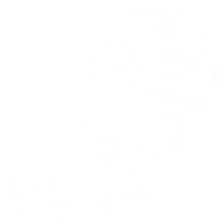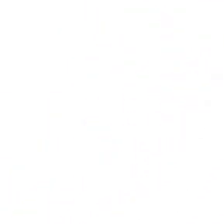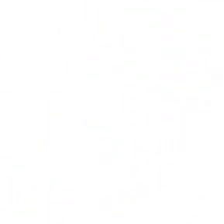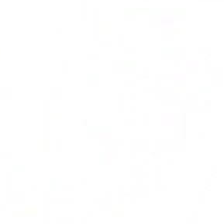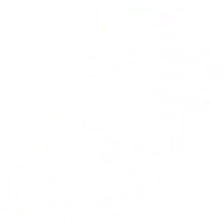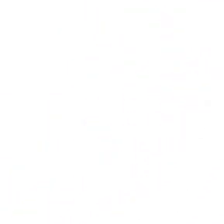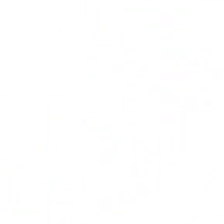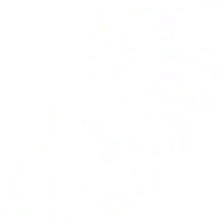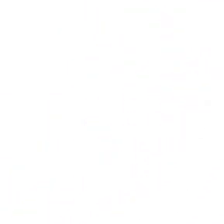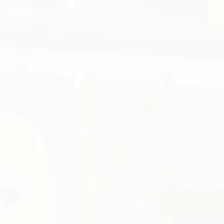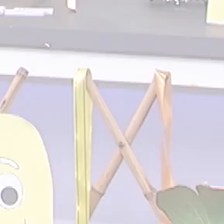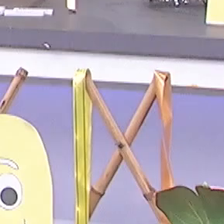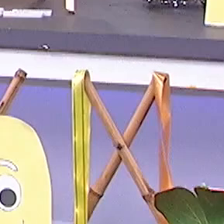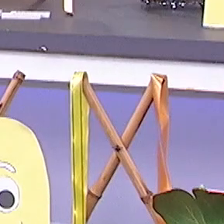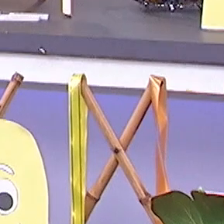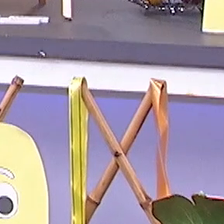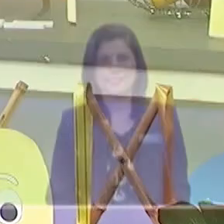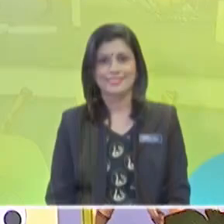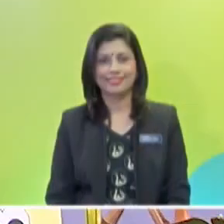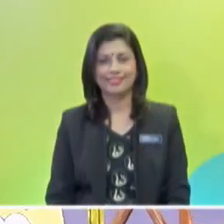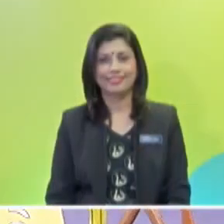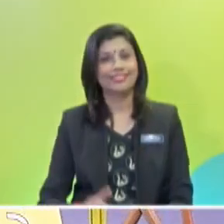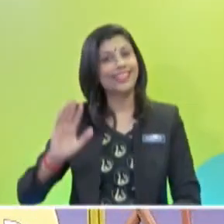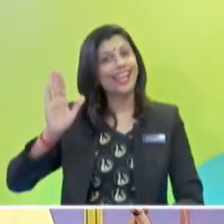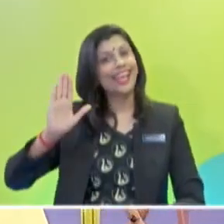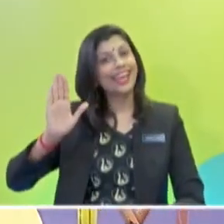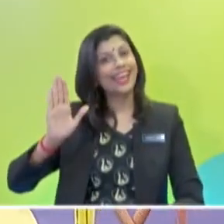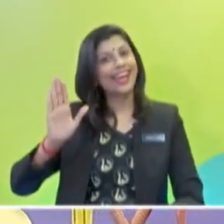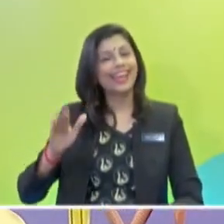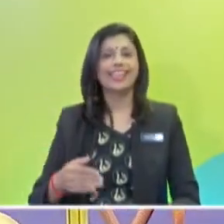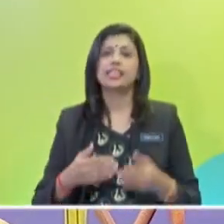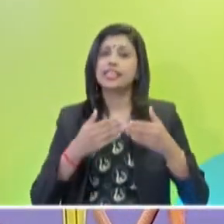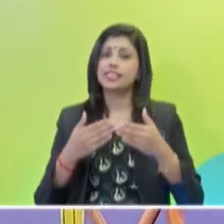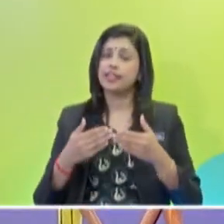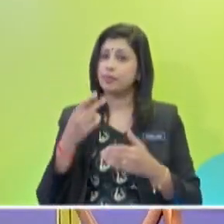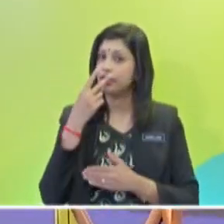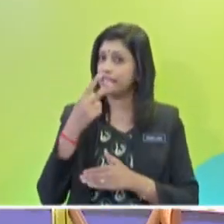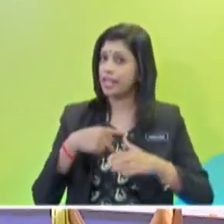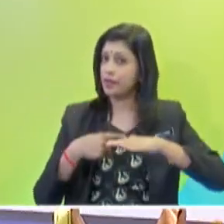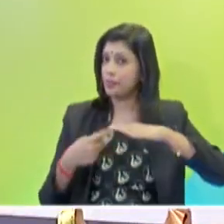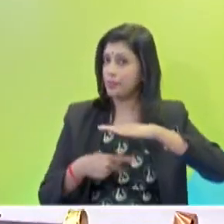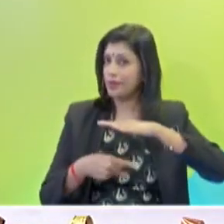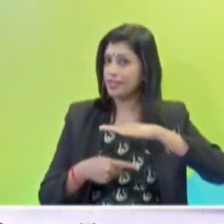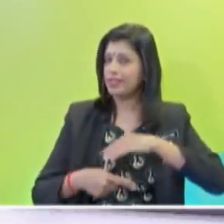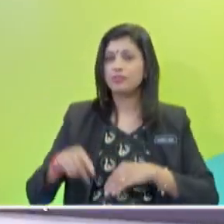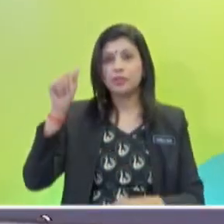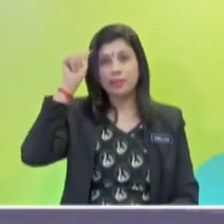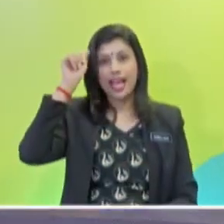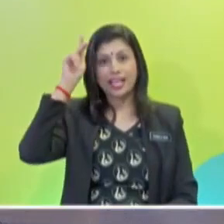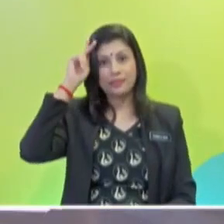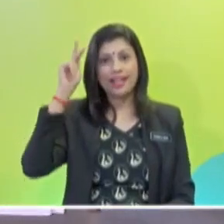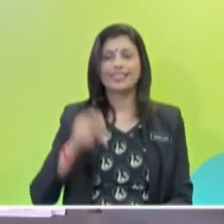Cantik TV KPM. Baik murid-murid, masih lagi menyaksikan Praskolah bersama dengan saya Abang Akmal Nazri.